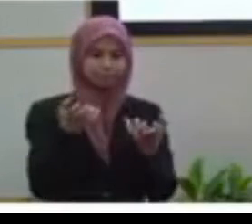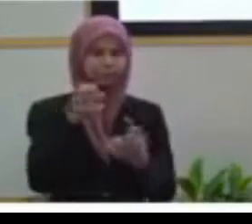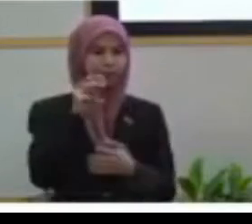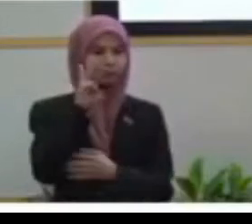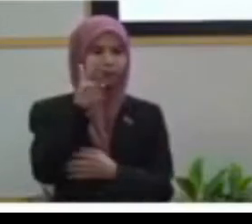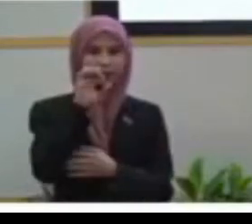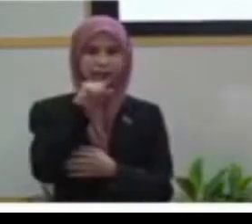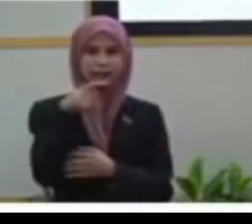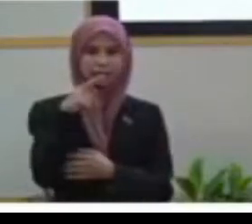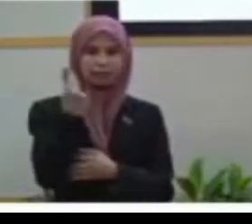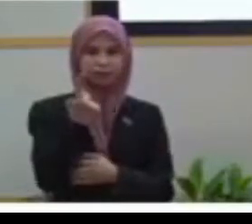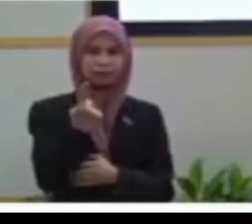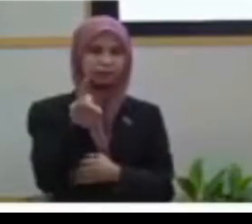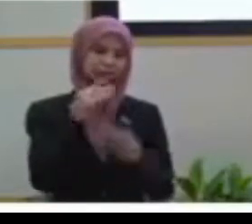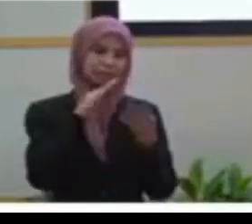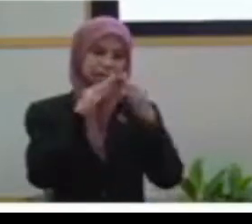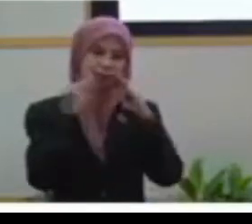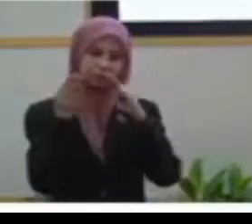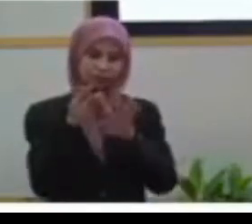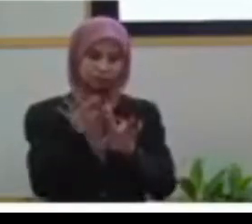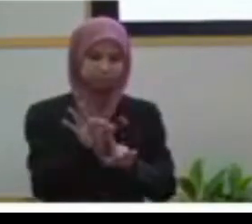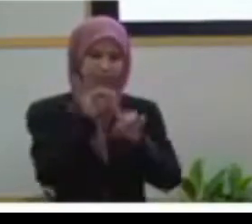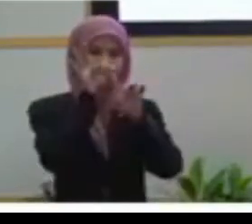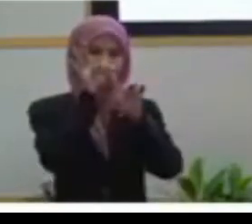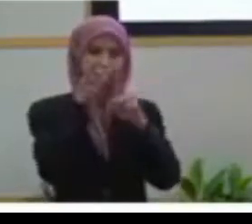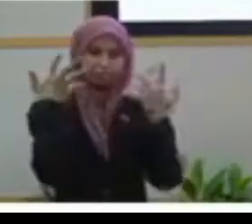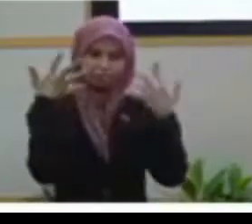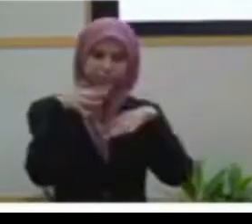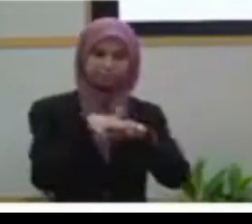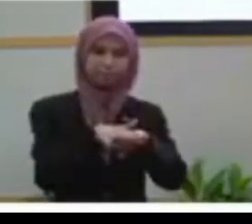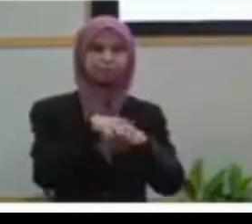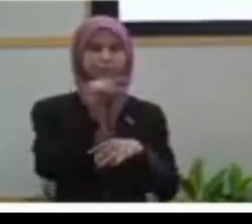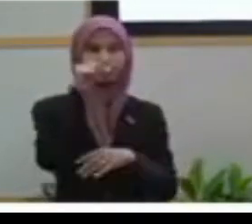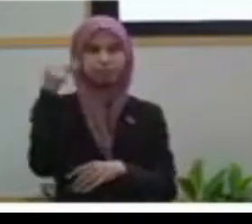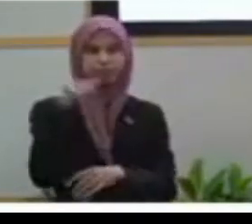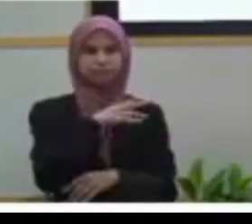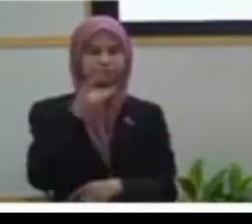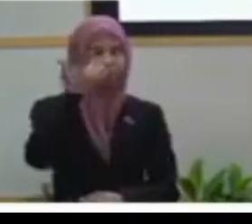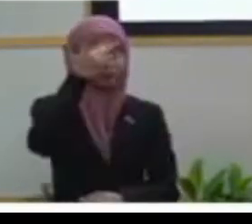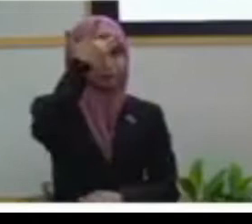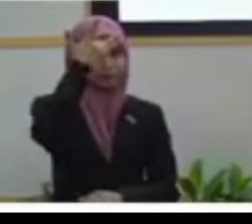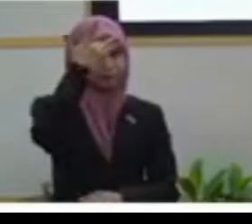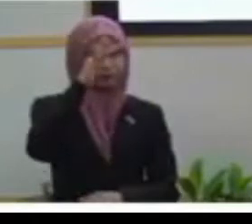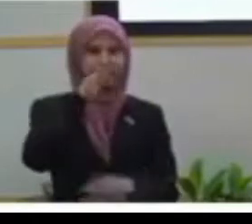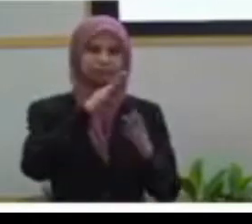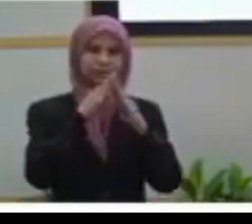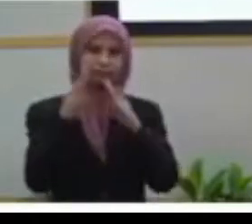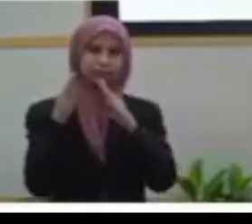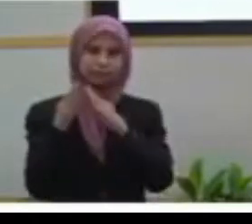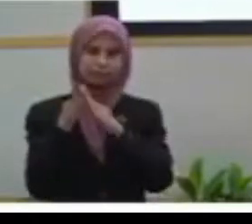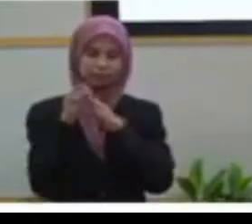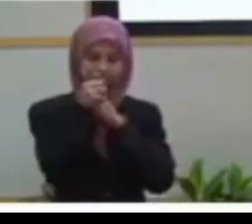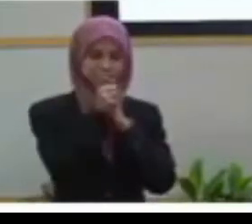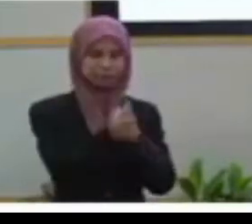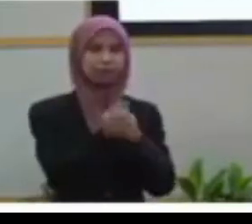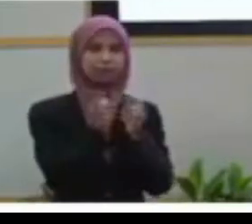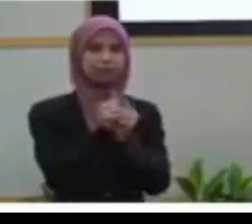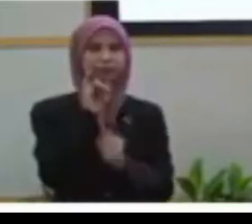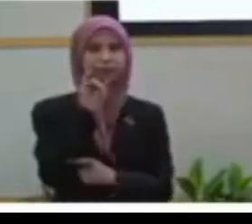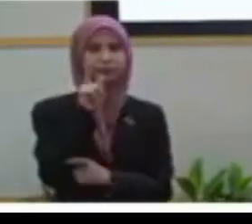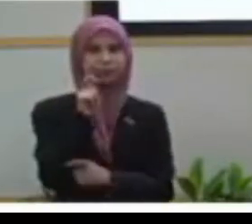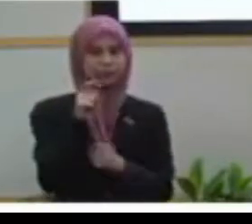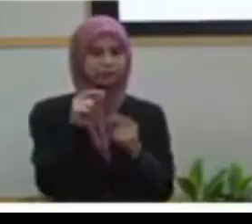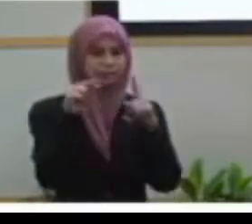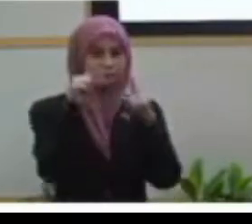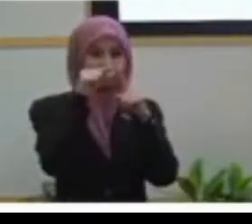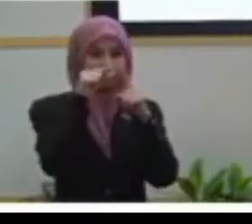yang inklusif, kompetitif, green dan bandar pintar dipacu oleh teknologi. Perkataan